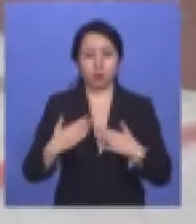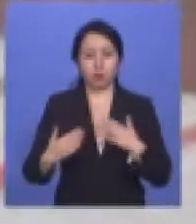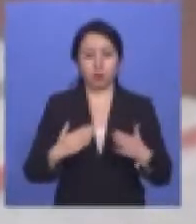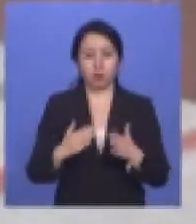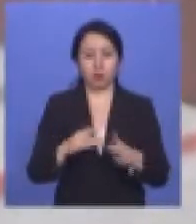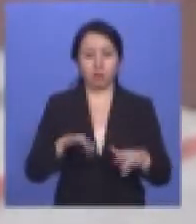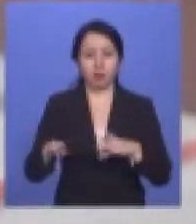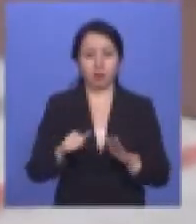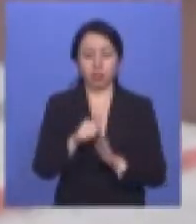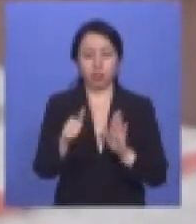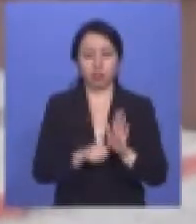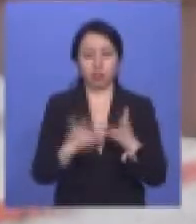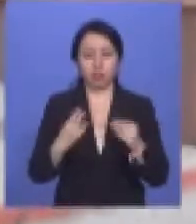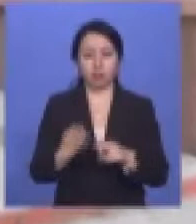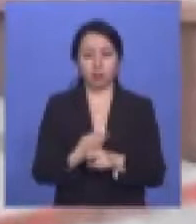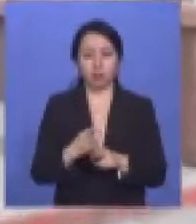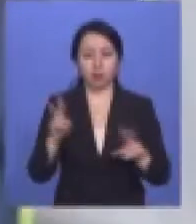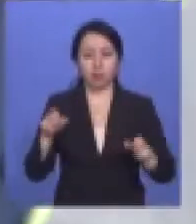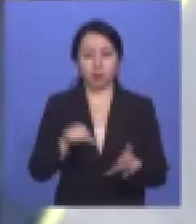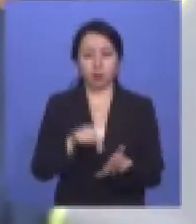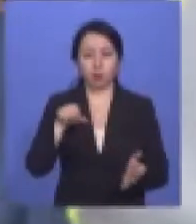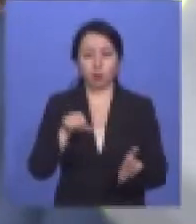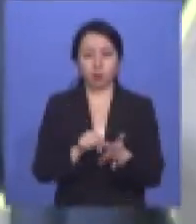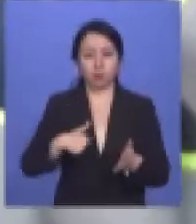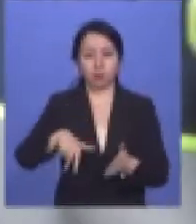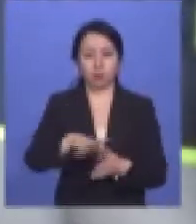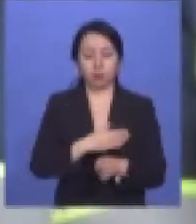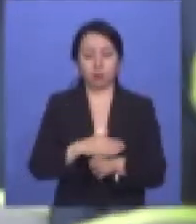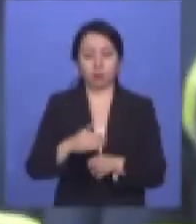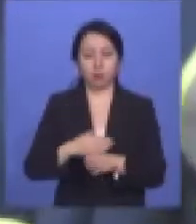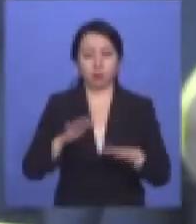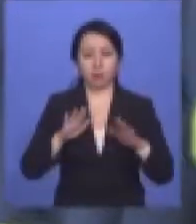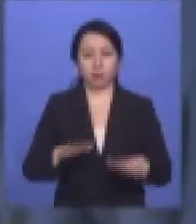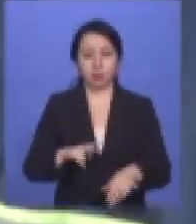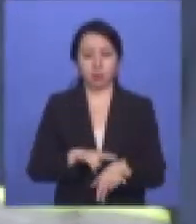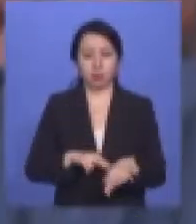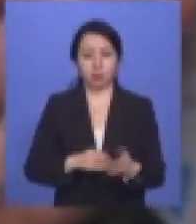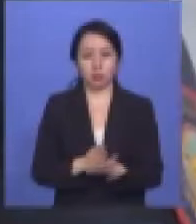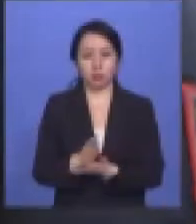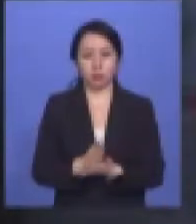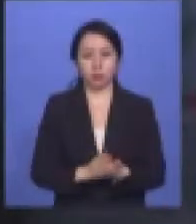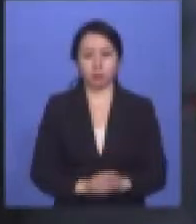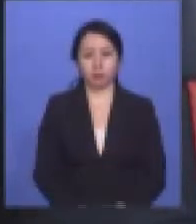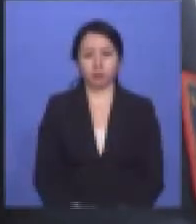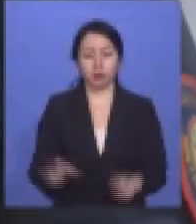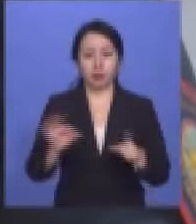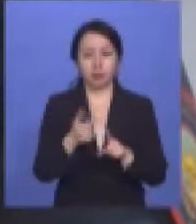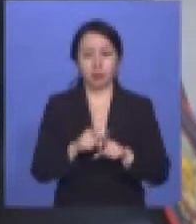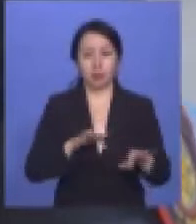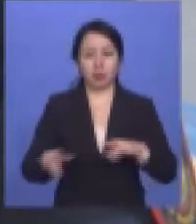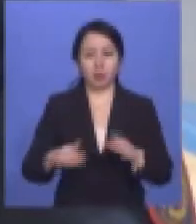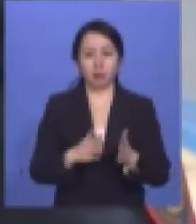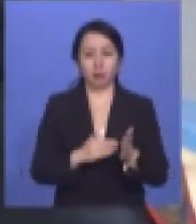области в акции «16 дней без насилия» принимают участие все подразделения местной полицейской службы. Целью данной акции